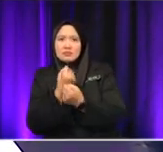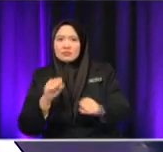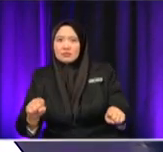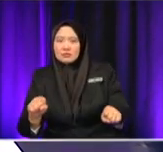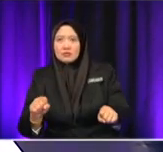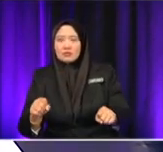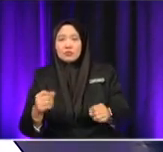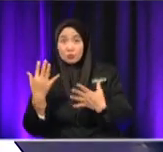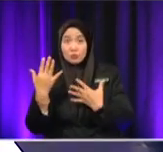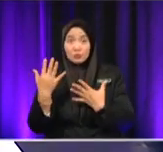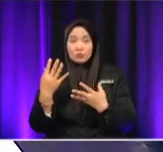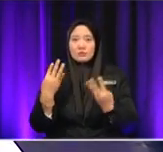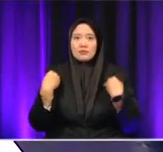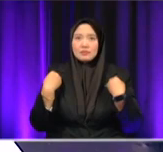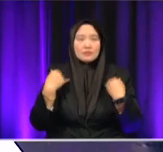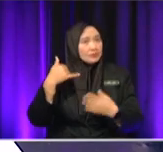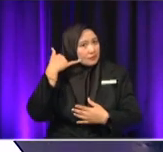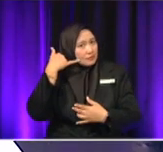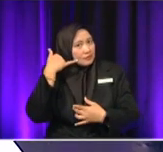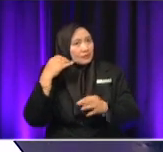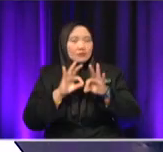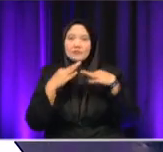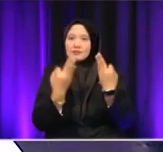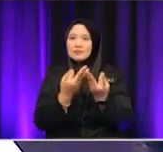nih daripada keluarga saya tulis